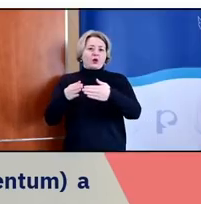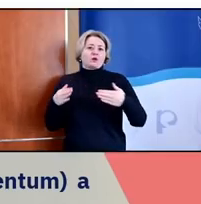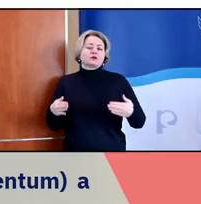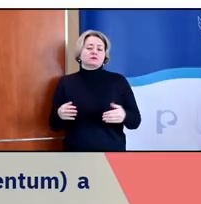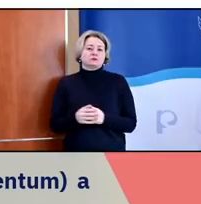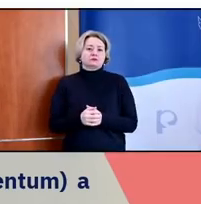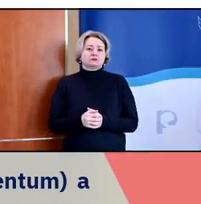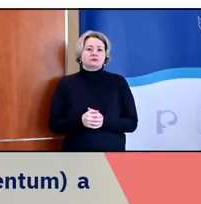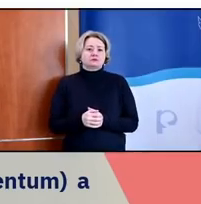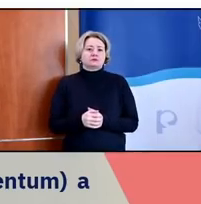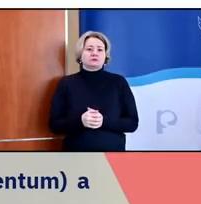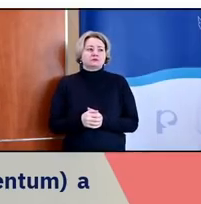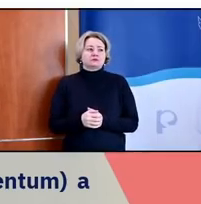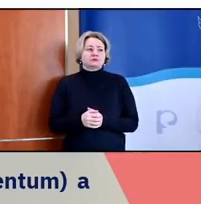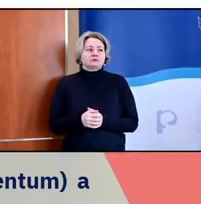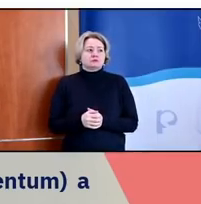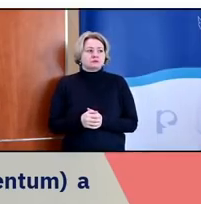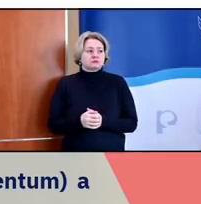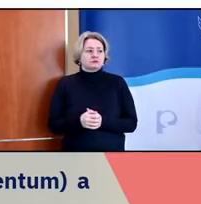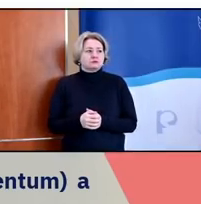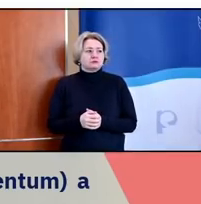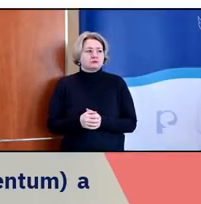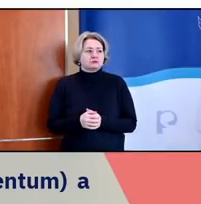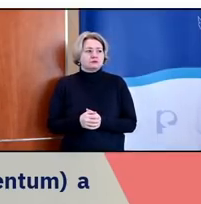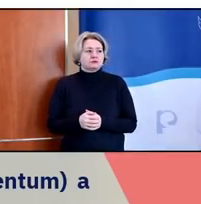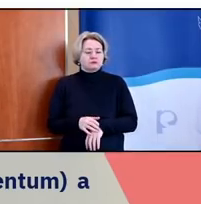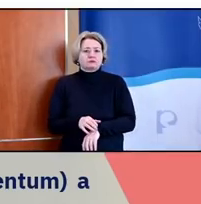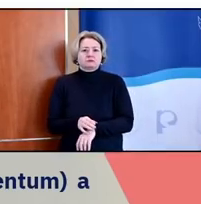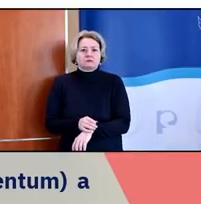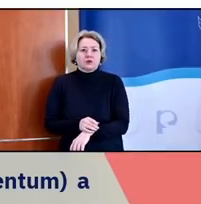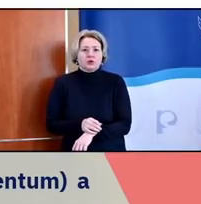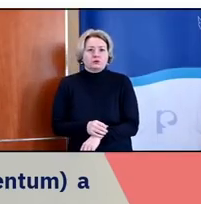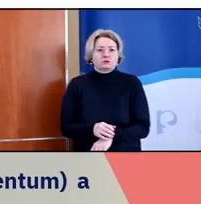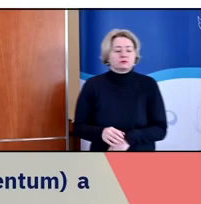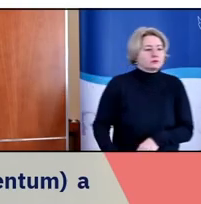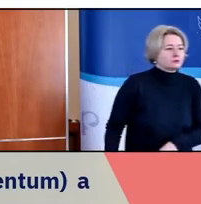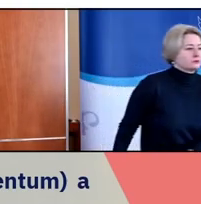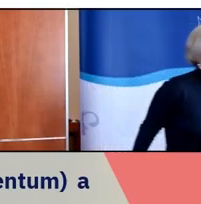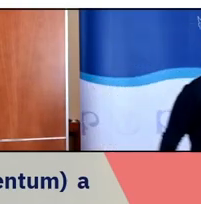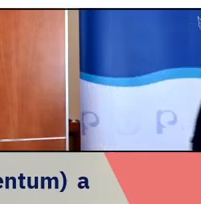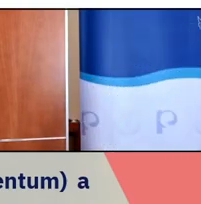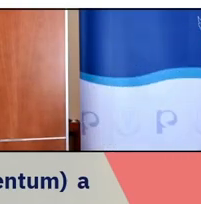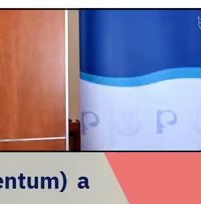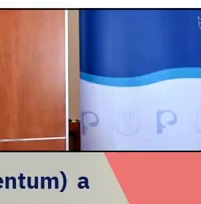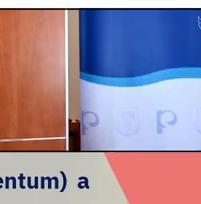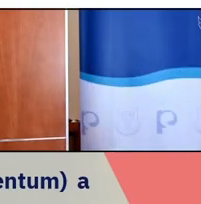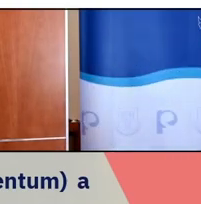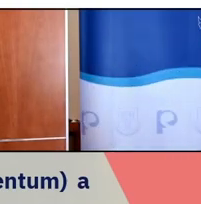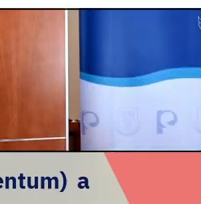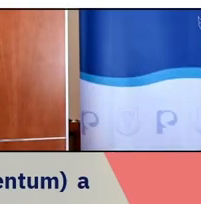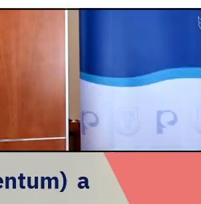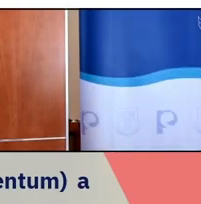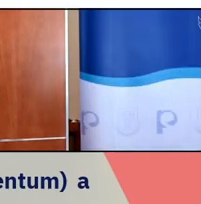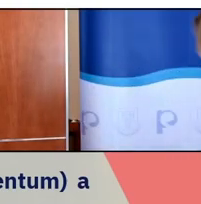masarok és amikor programot szervezünk vagy intézményre gondolunk akkor